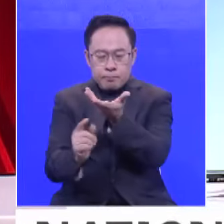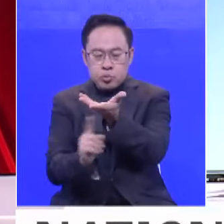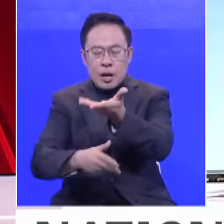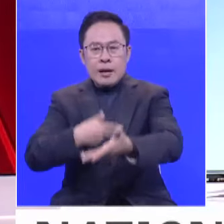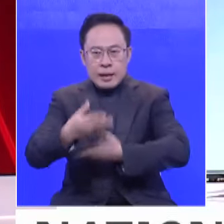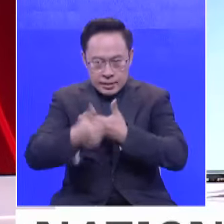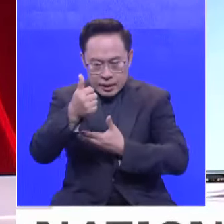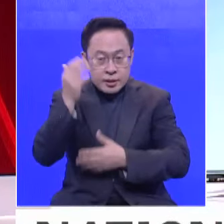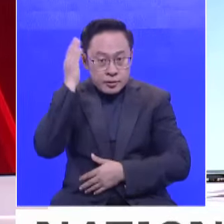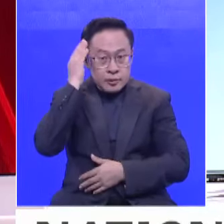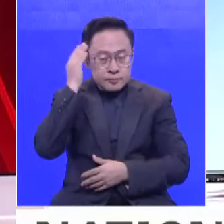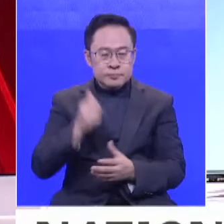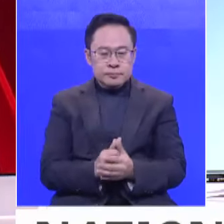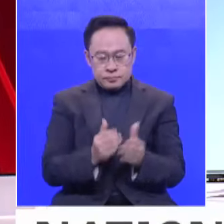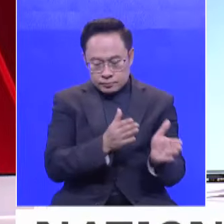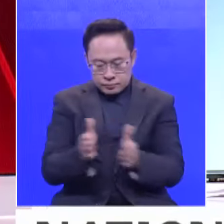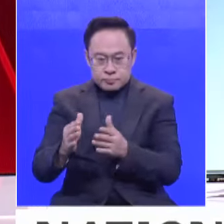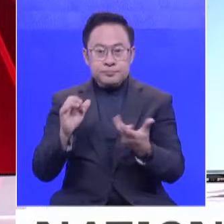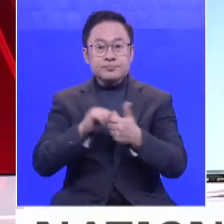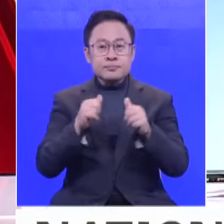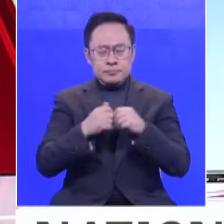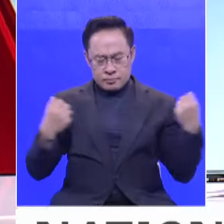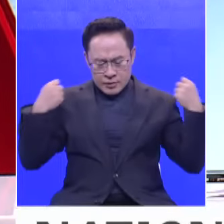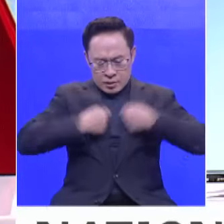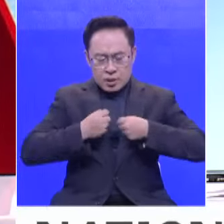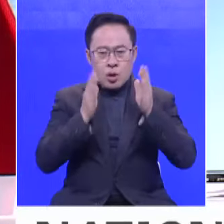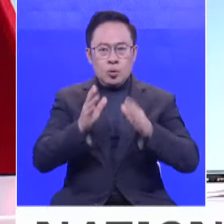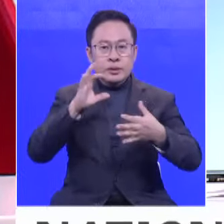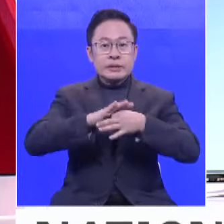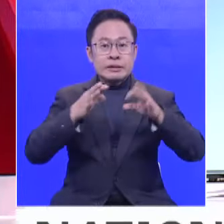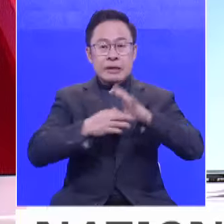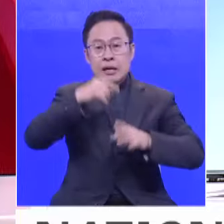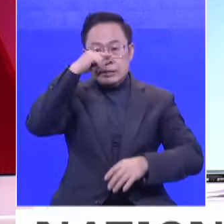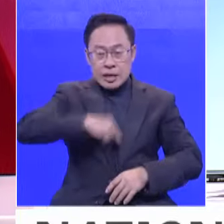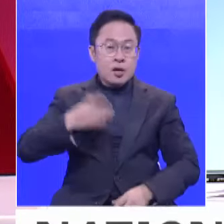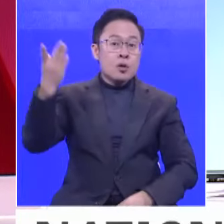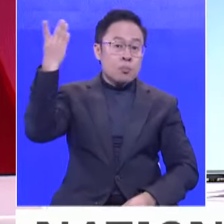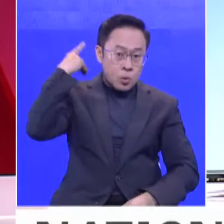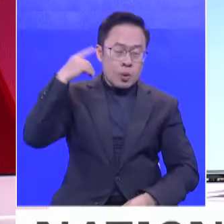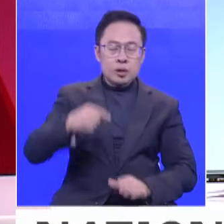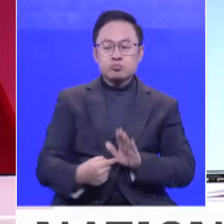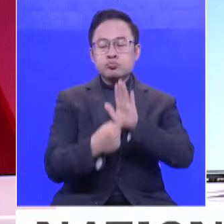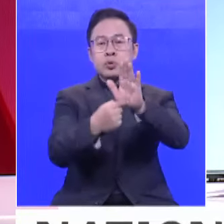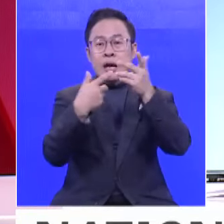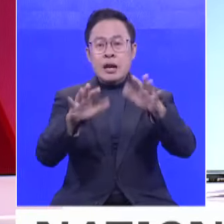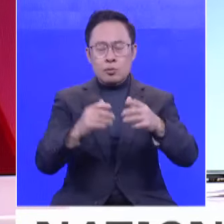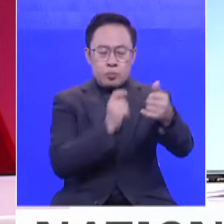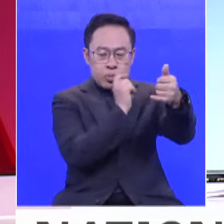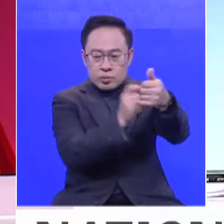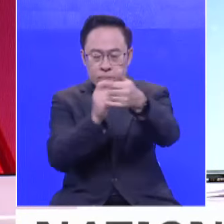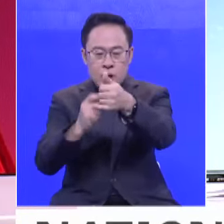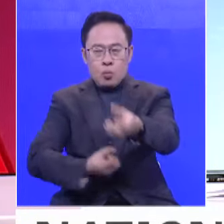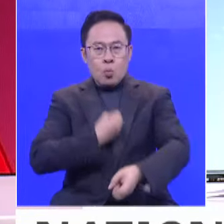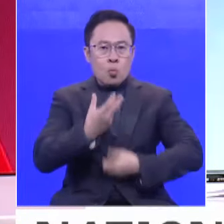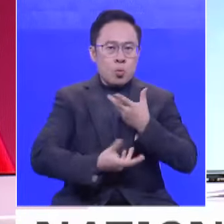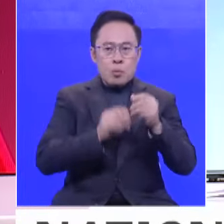ดราม่าเรื่องของชุดของนักกีฬาไทยที่จะไปโอลิมปิกเมื่อวานนี้มีสัมภาษณ์หลายคนมากมีการแสดงความเห็น